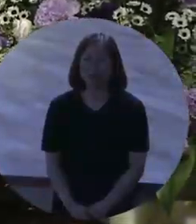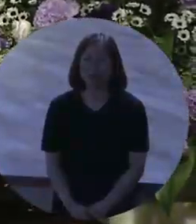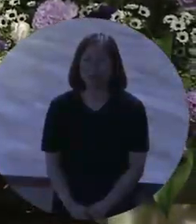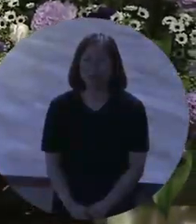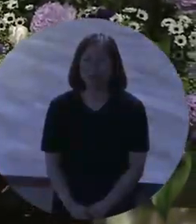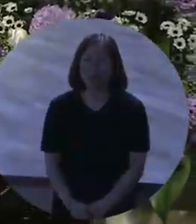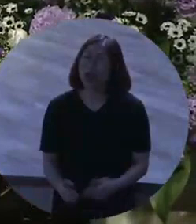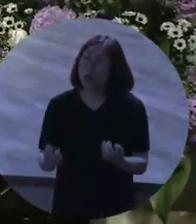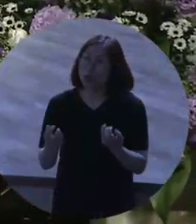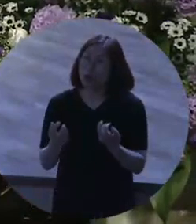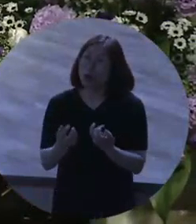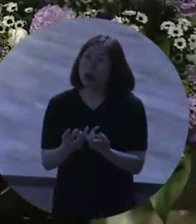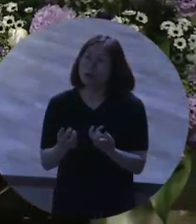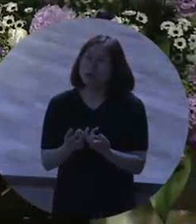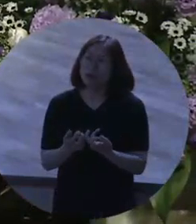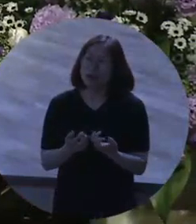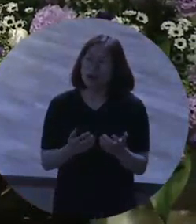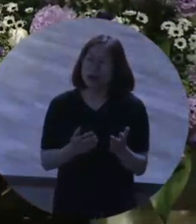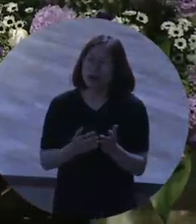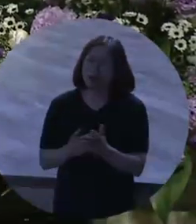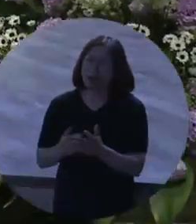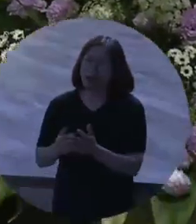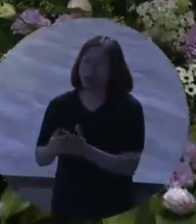도대체 되는 게